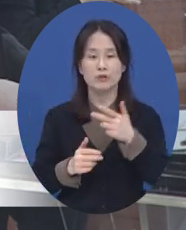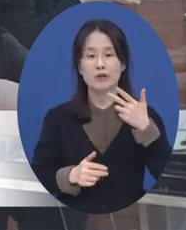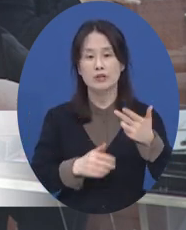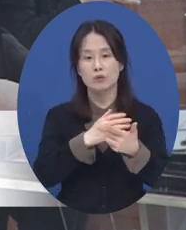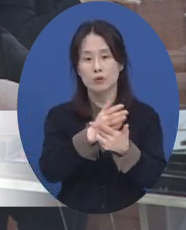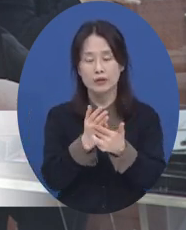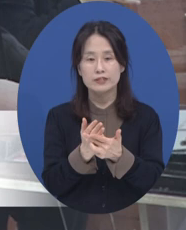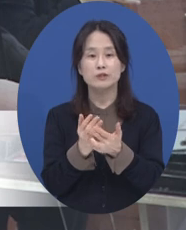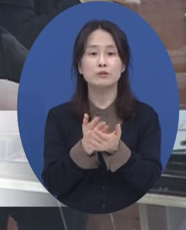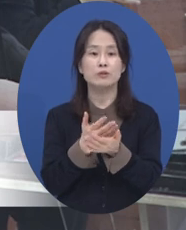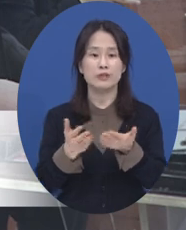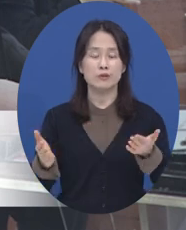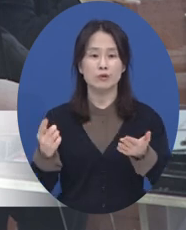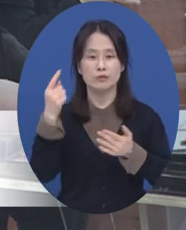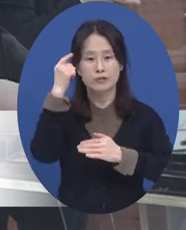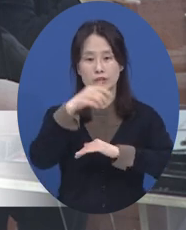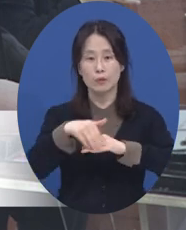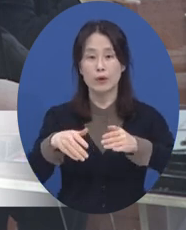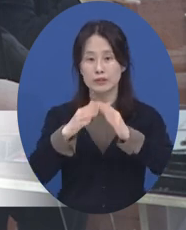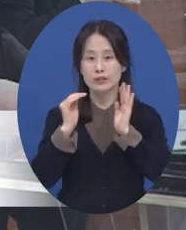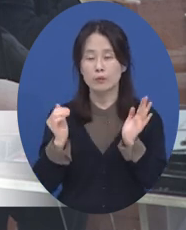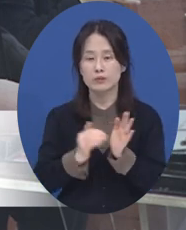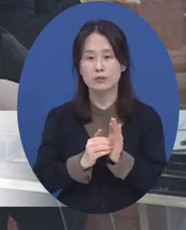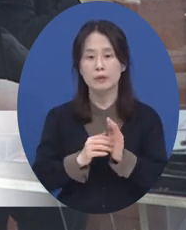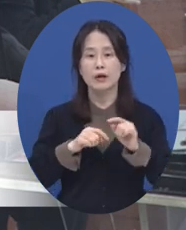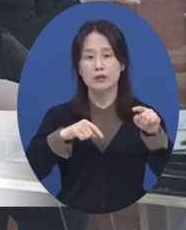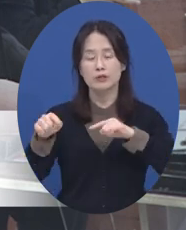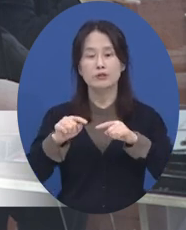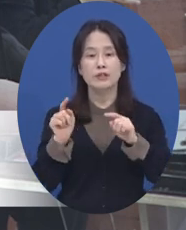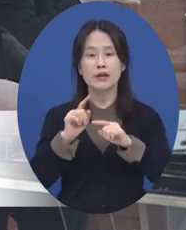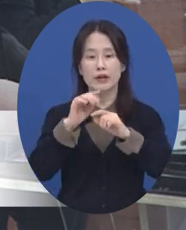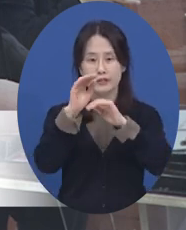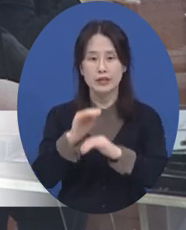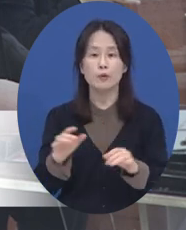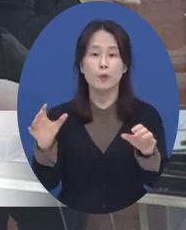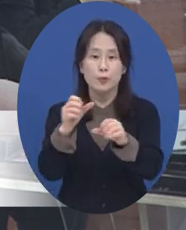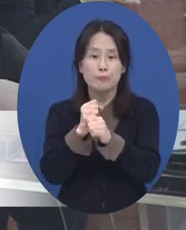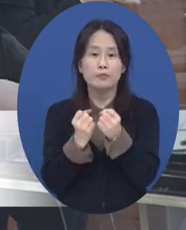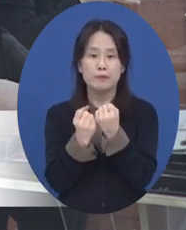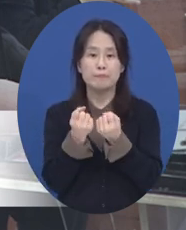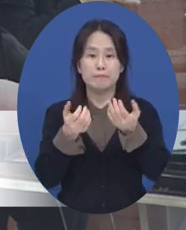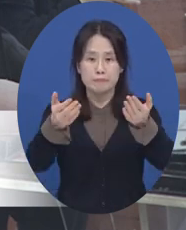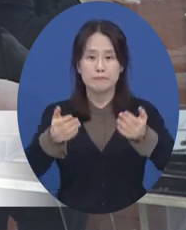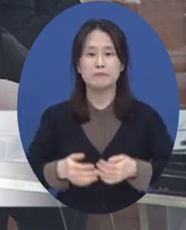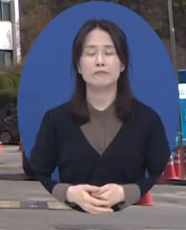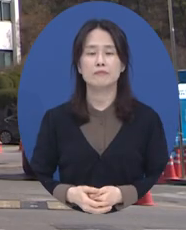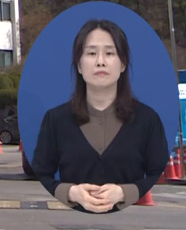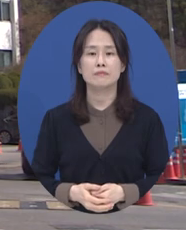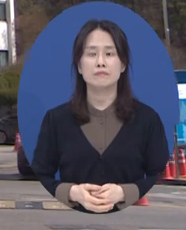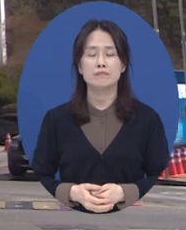나누어 전략을 짰는데요. 어떤 정책 기조로 추진되는지 최지연 기자가 정리했습니다.